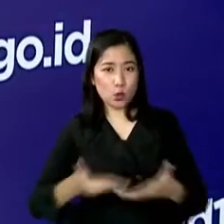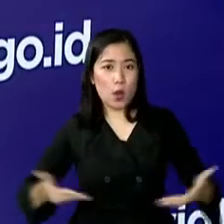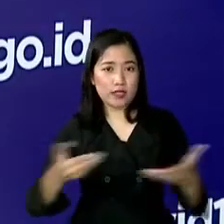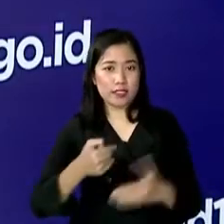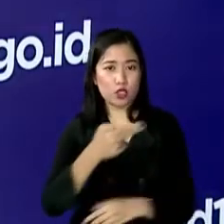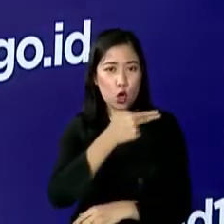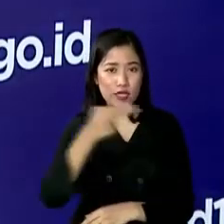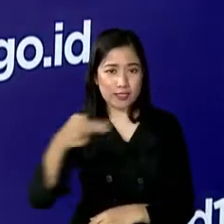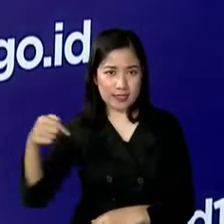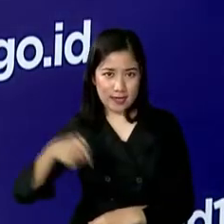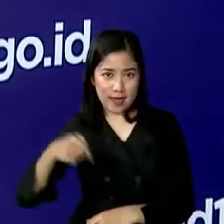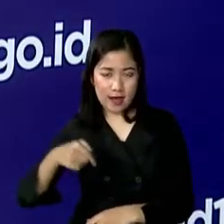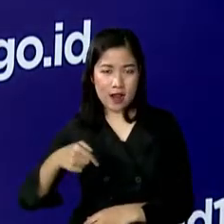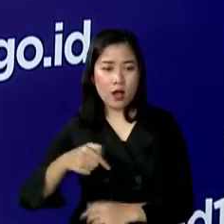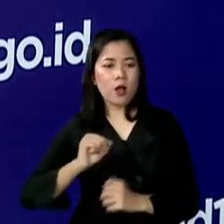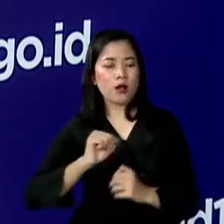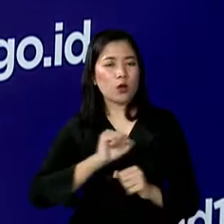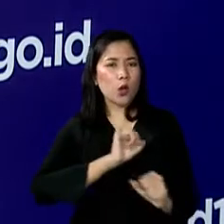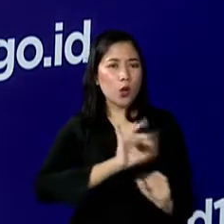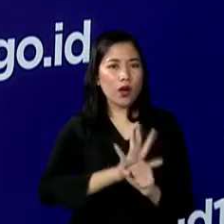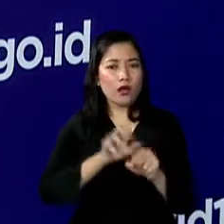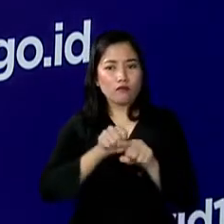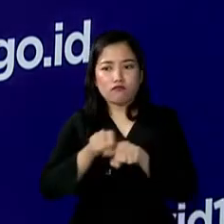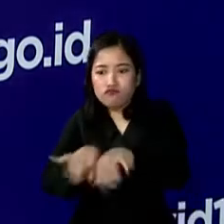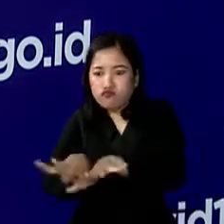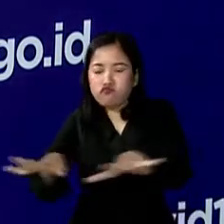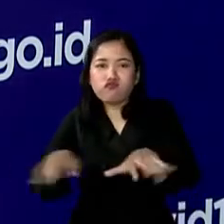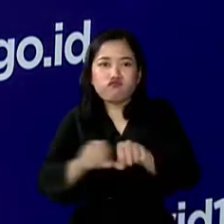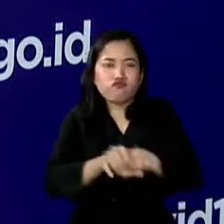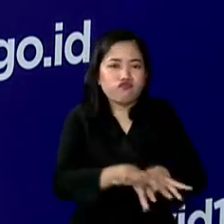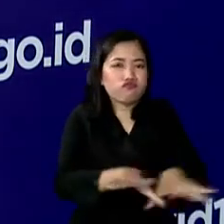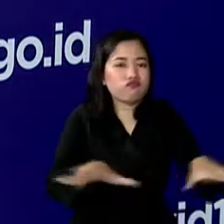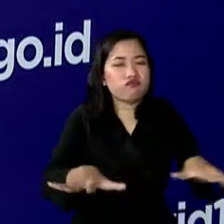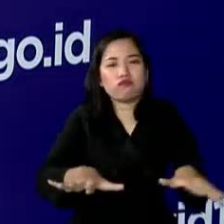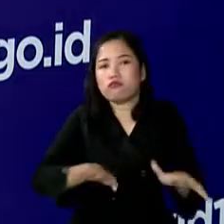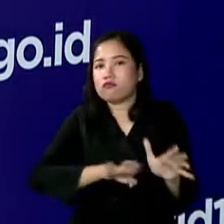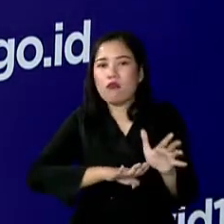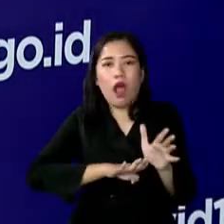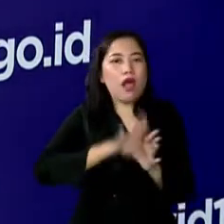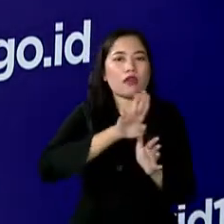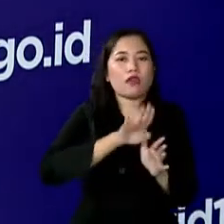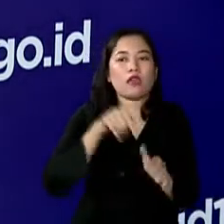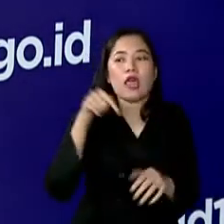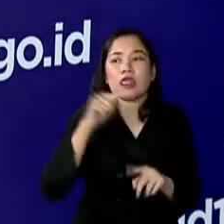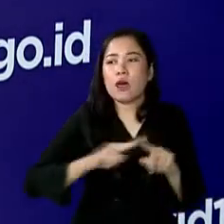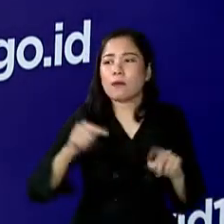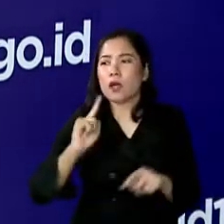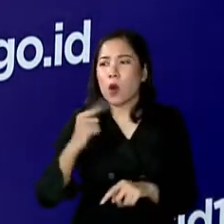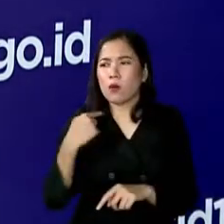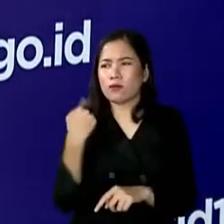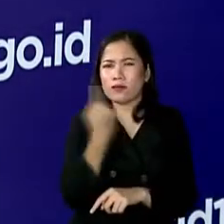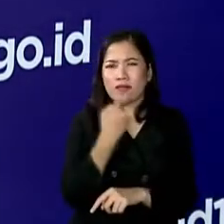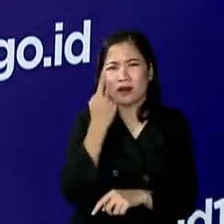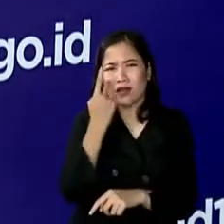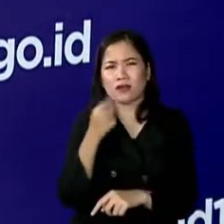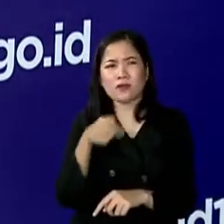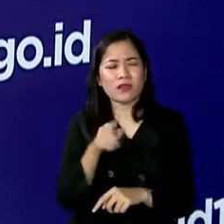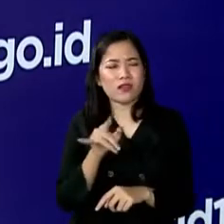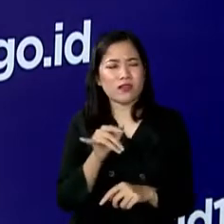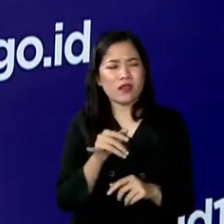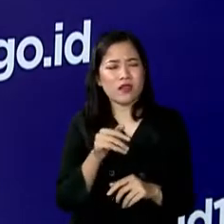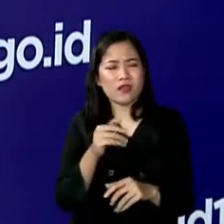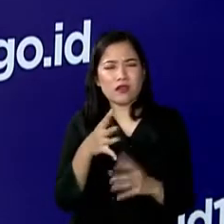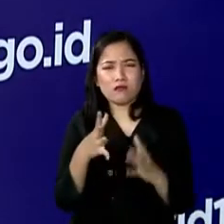penyebaran coffee 19 ini semakin massif ya angkanya semakin melonjaknya nih tapi kalau kita lihat rasanya tuh nggak ada ujung pangkalnya